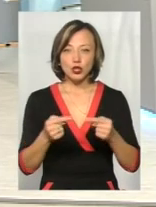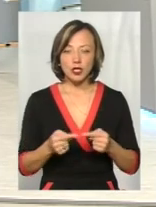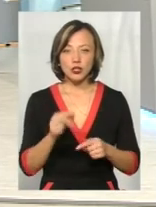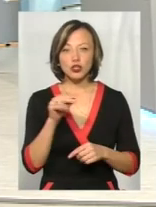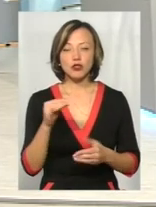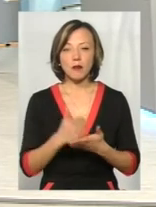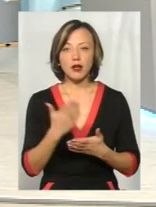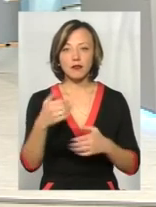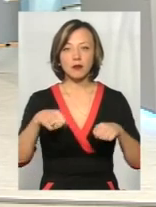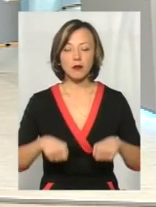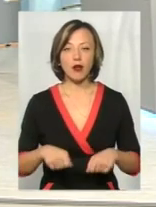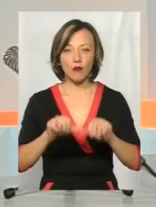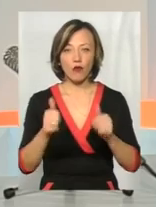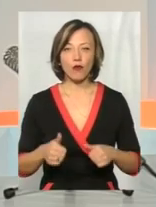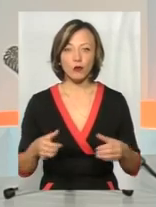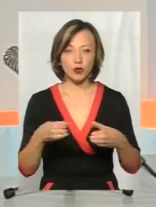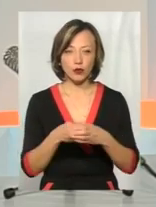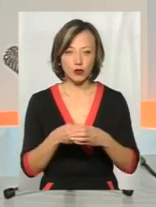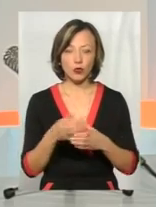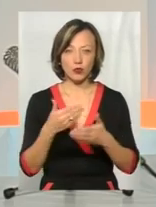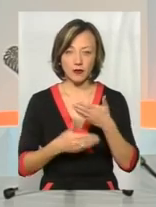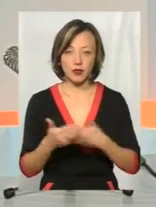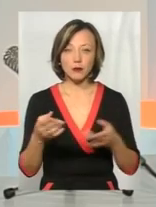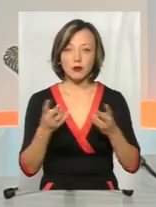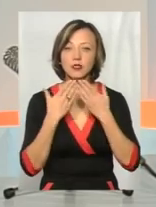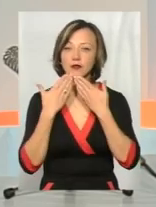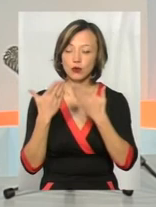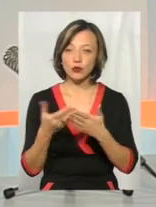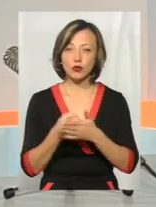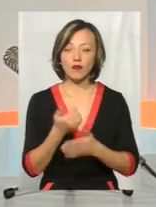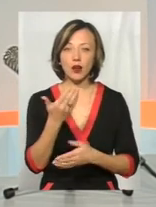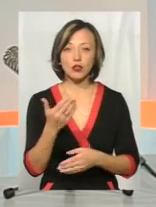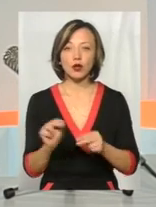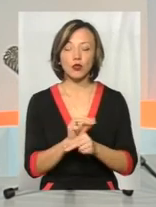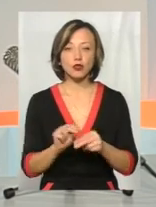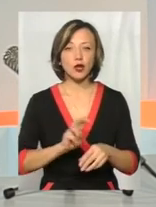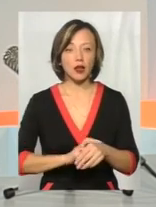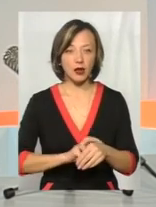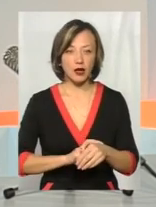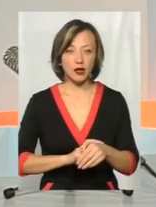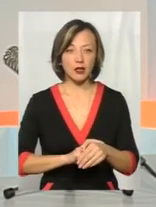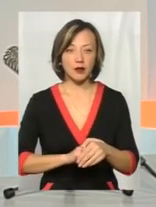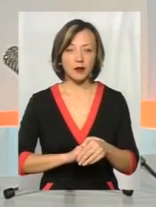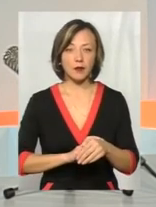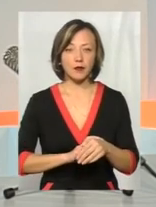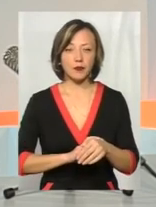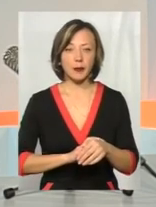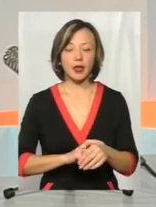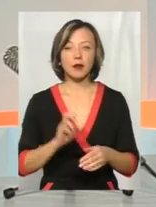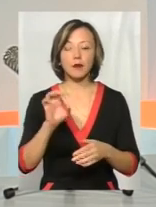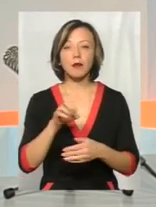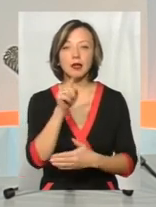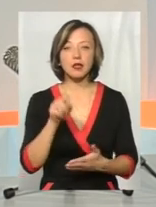чи маєте ви право оформити інвалідність, вам потрібно звернутися до вашого лікуючого лікаря з